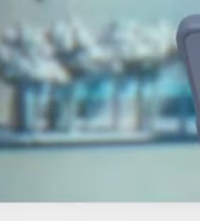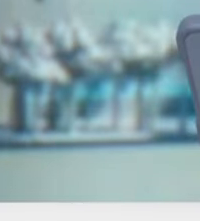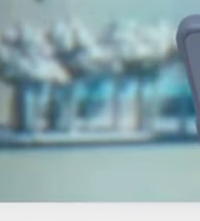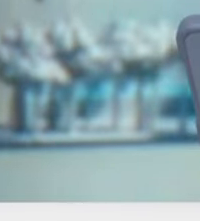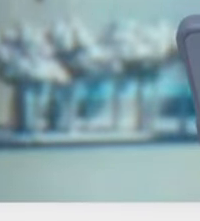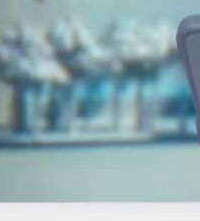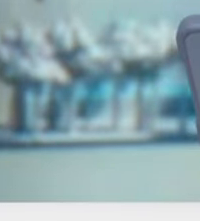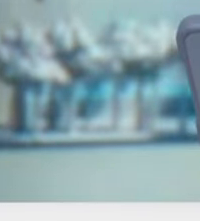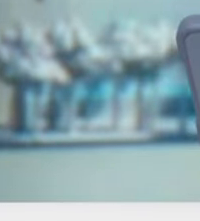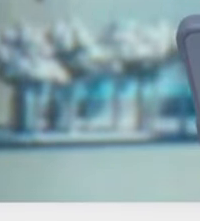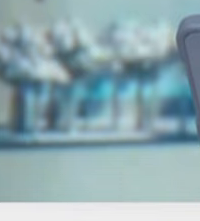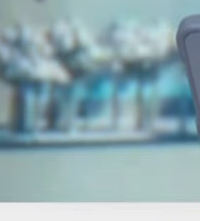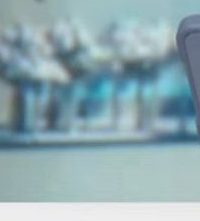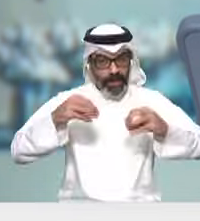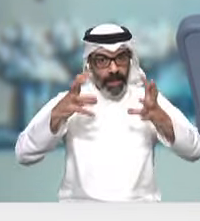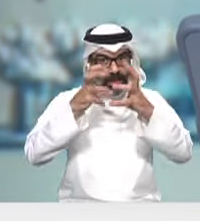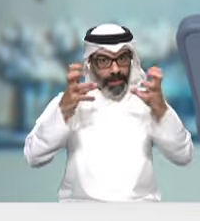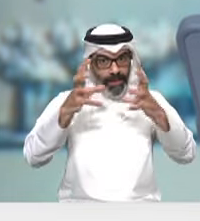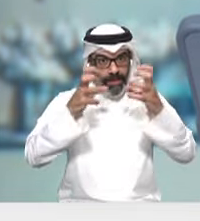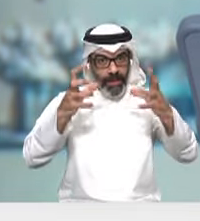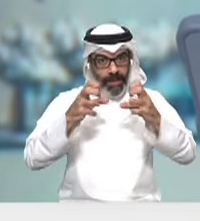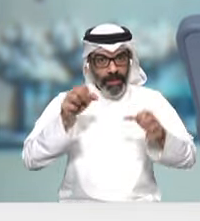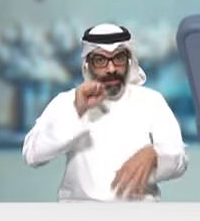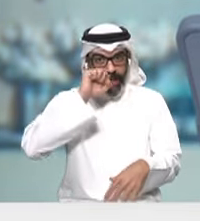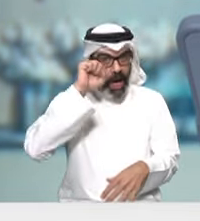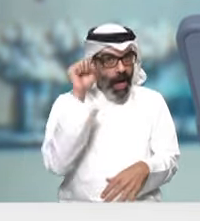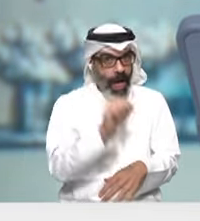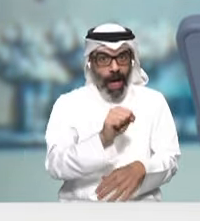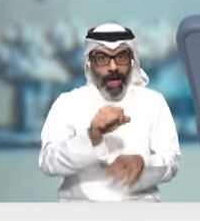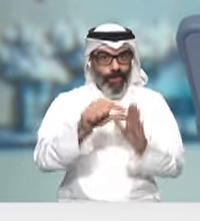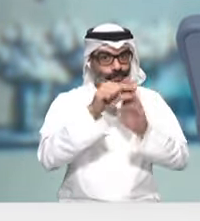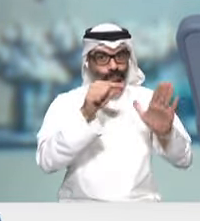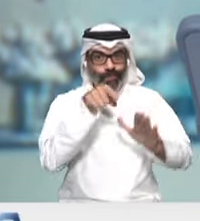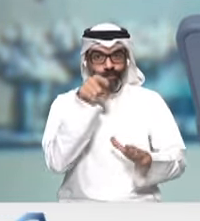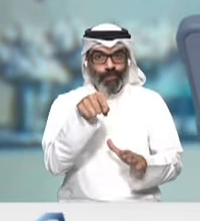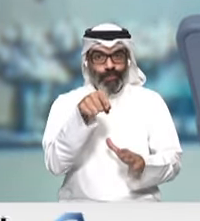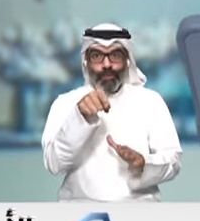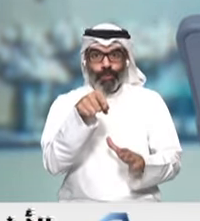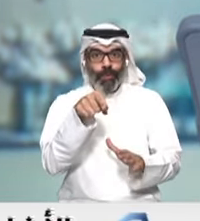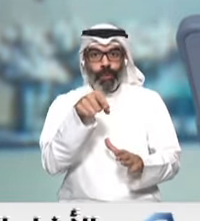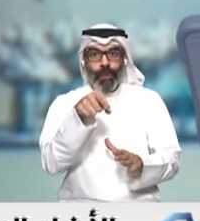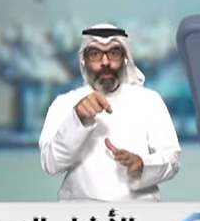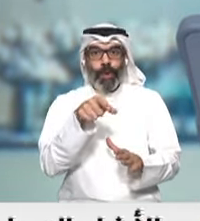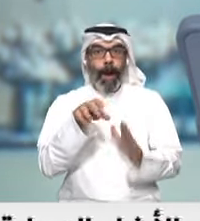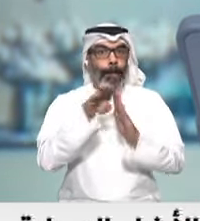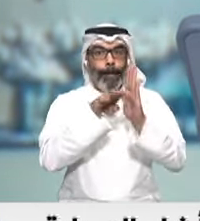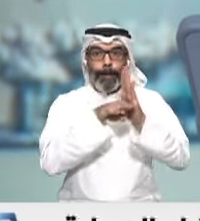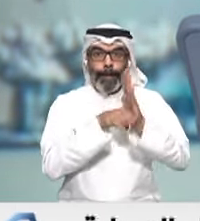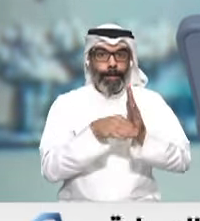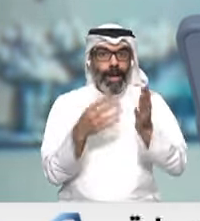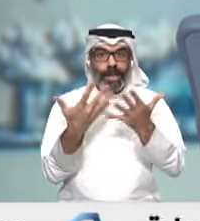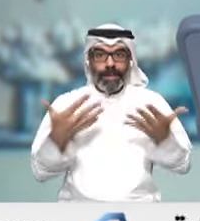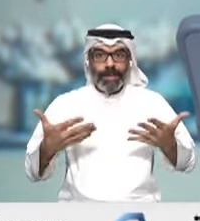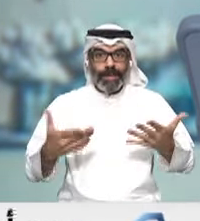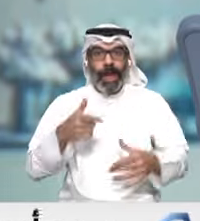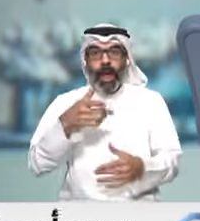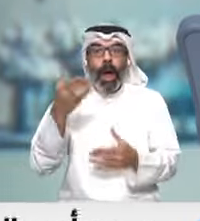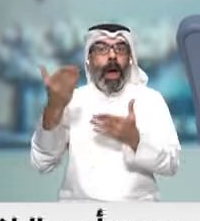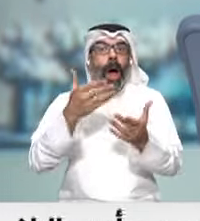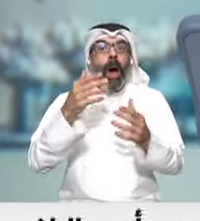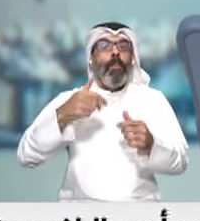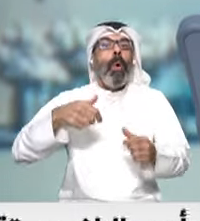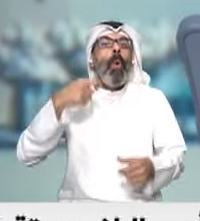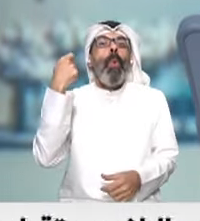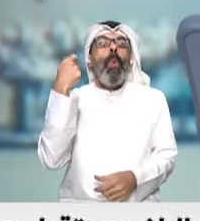ولمزيد من التفاصيل حول الموضوع ينضم الينا مدير اداره نظم المعلومات في وزاره الداخليه